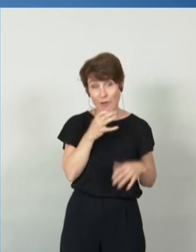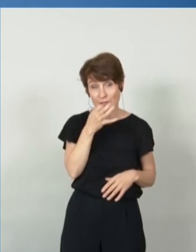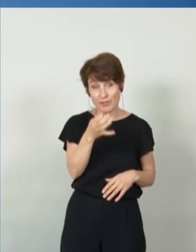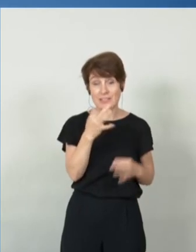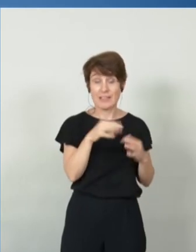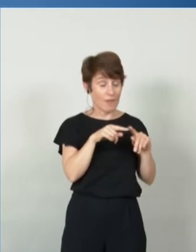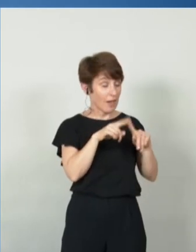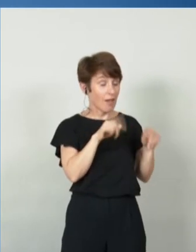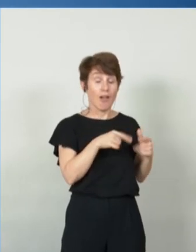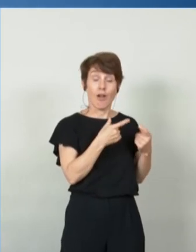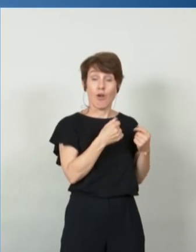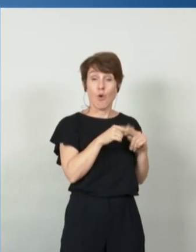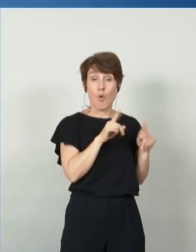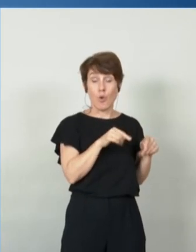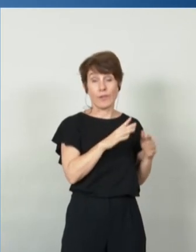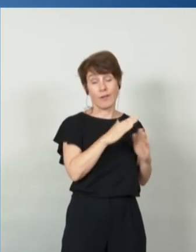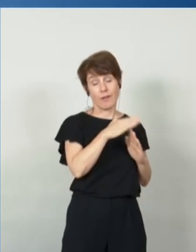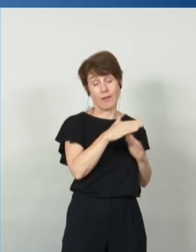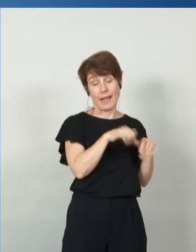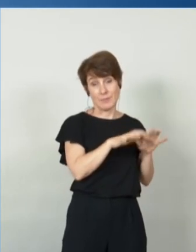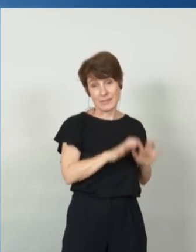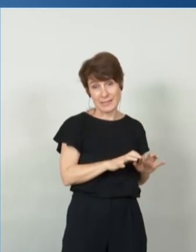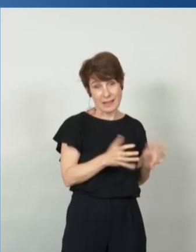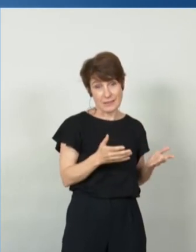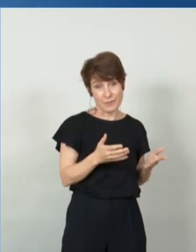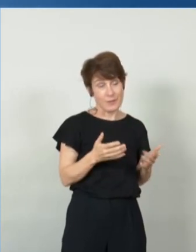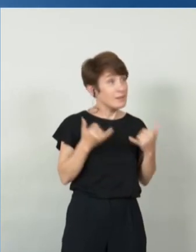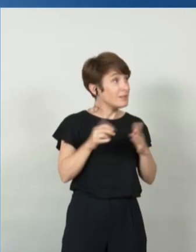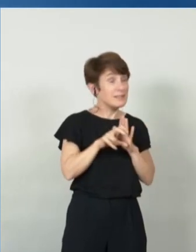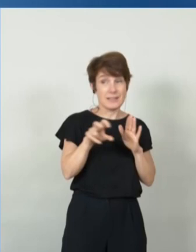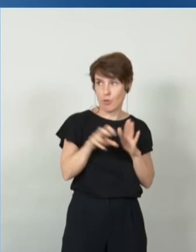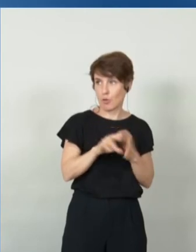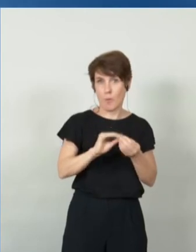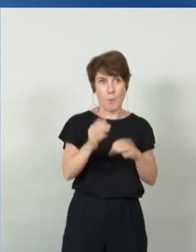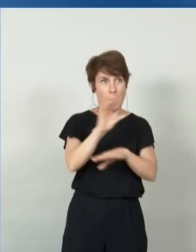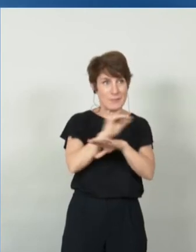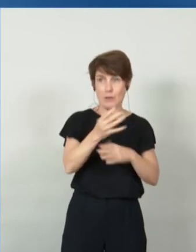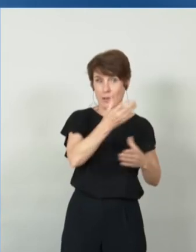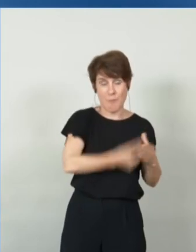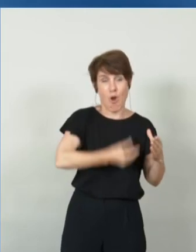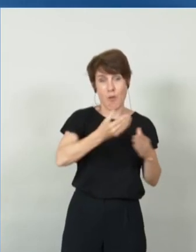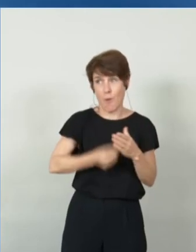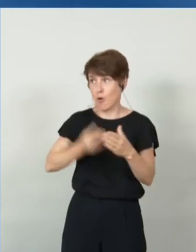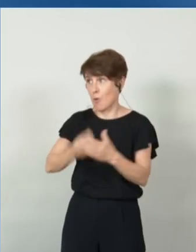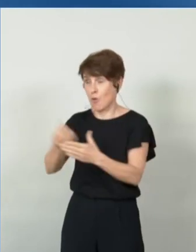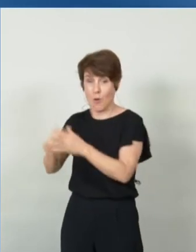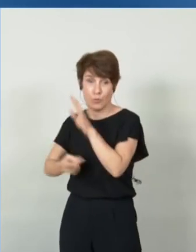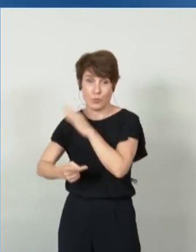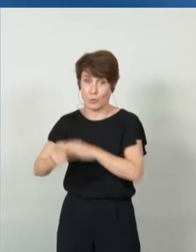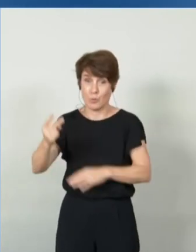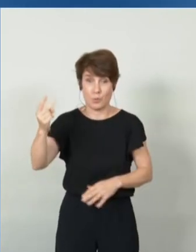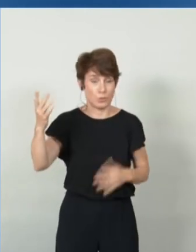bien pourquoi ces sujets se posent à grenables avec de plus en plus d'acuité avec une municipalité